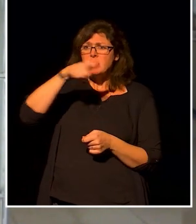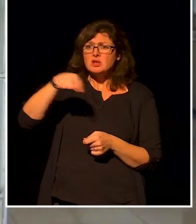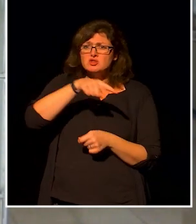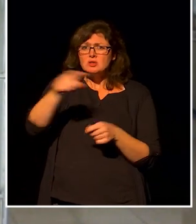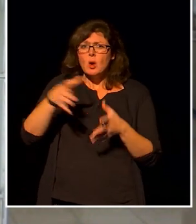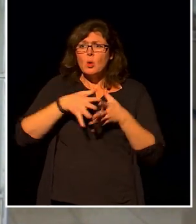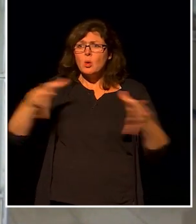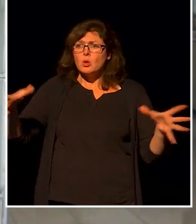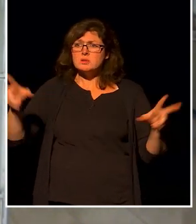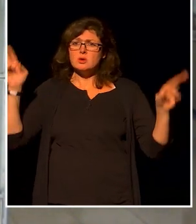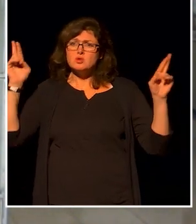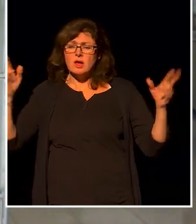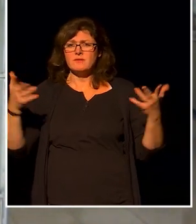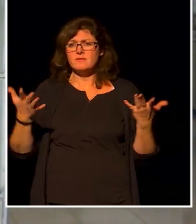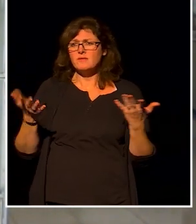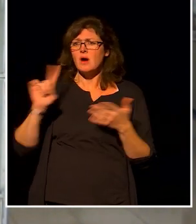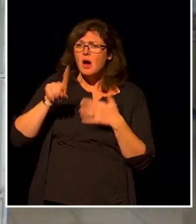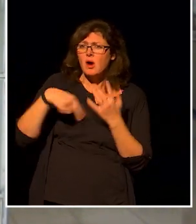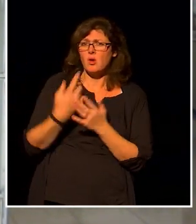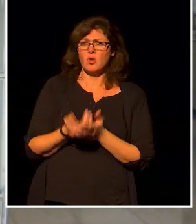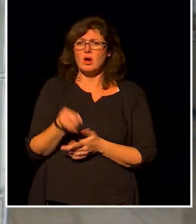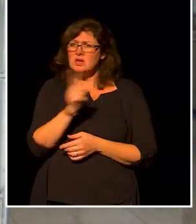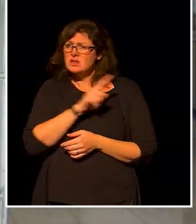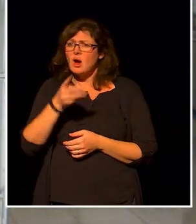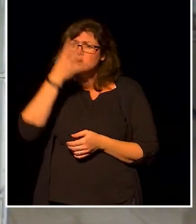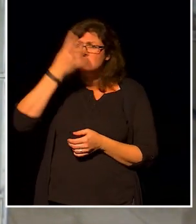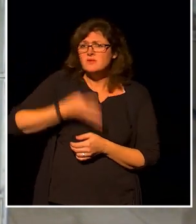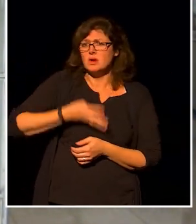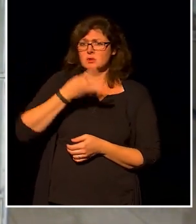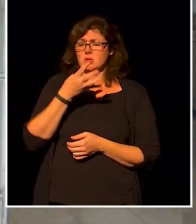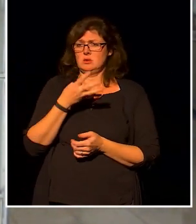ne? Von den 1400